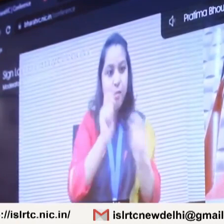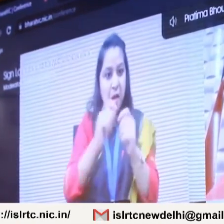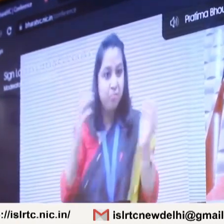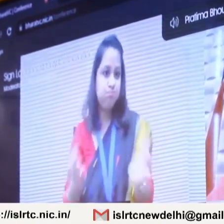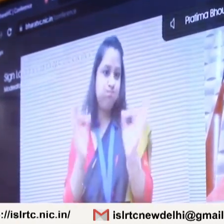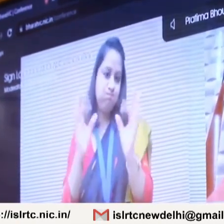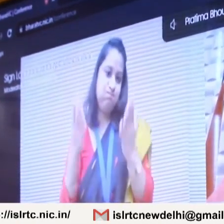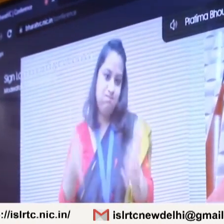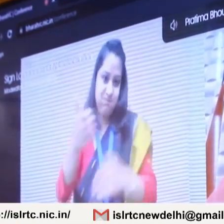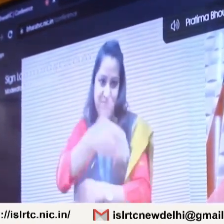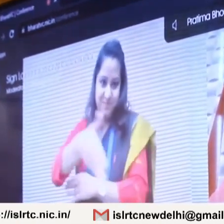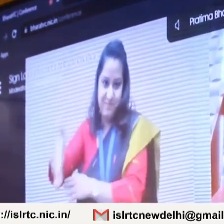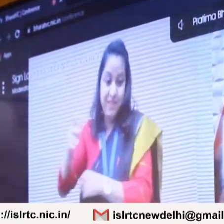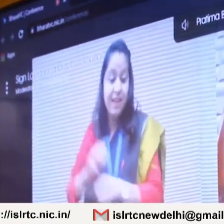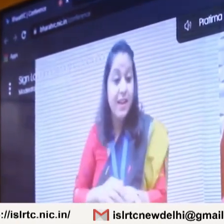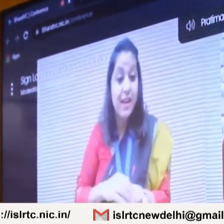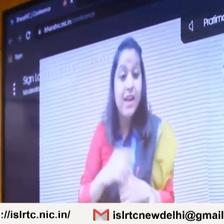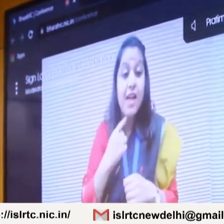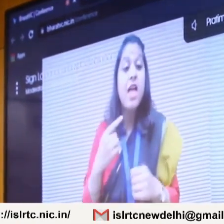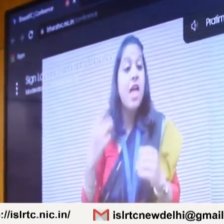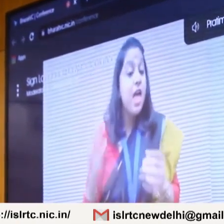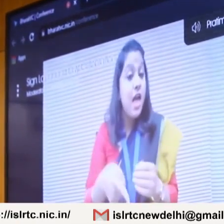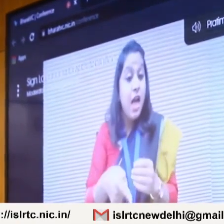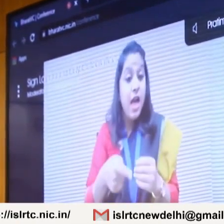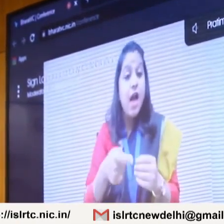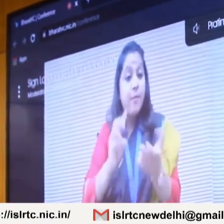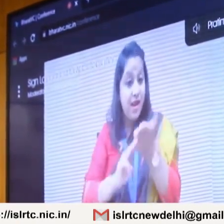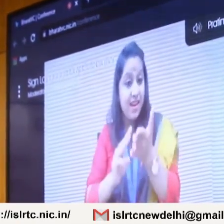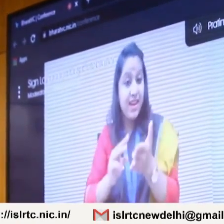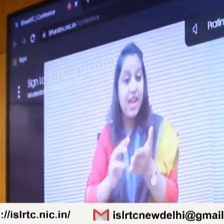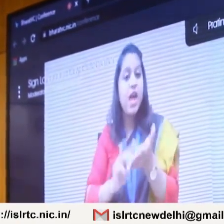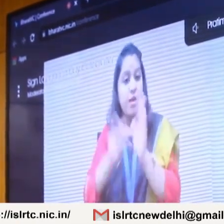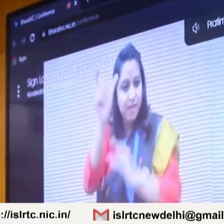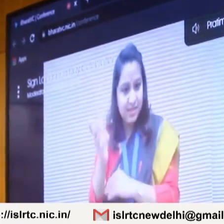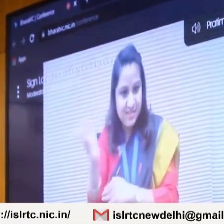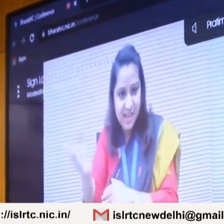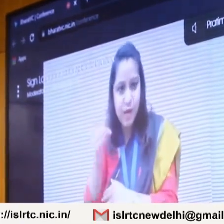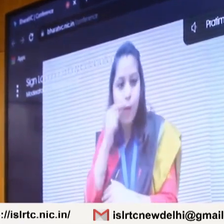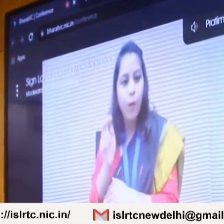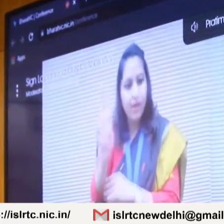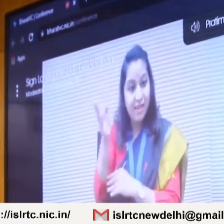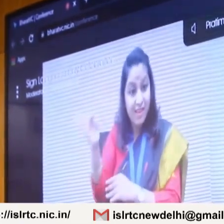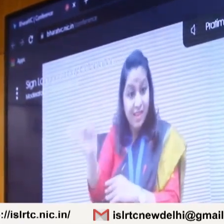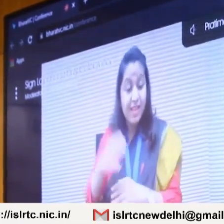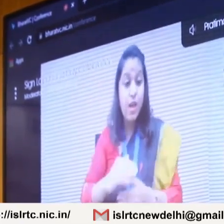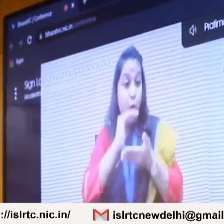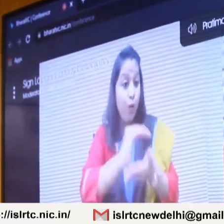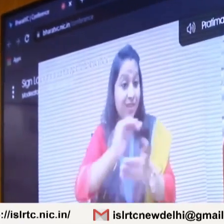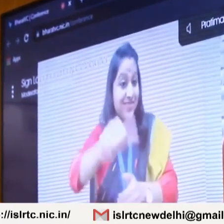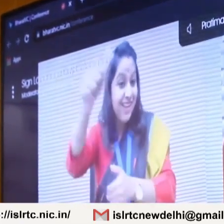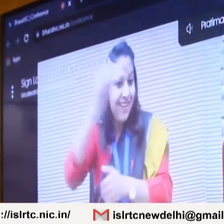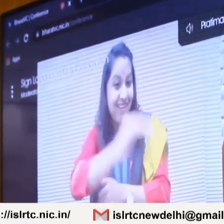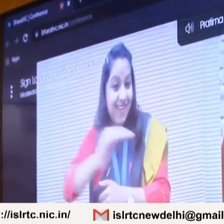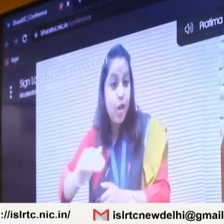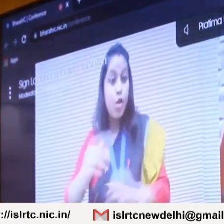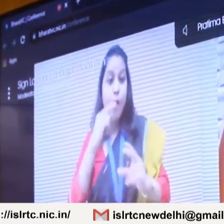वर्चुअली आप लोग के साथ जुड़े और हमारे माननीय मंत्री डॉक्टर वीरेंद्र कुमार जी विजेता को साथ